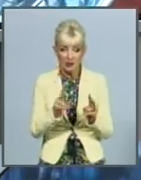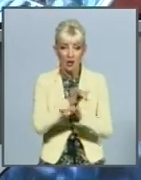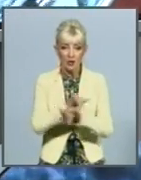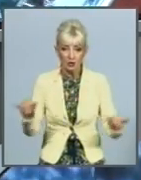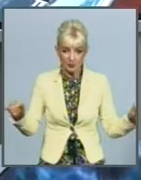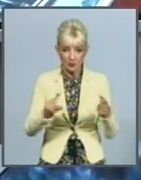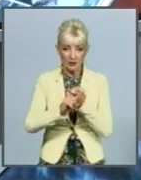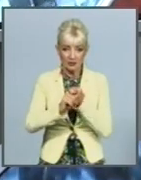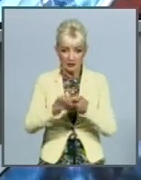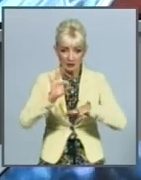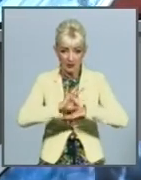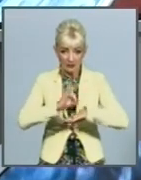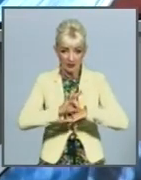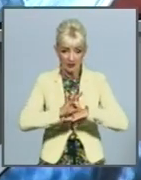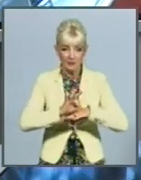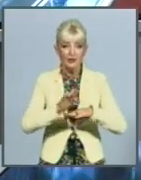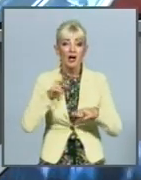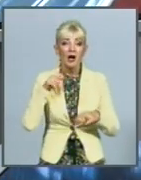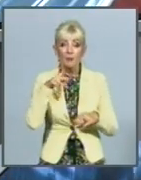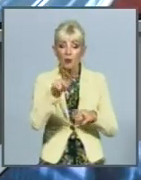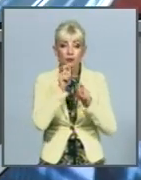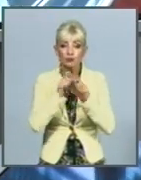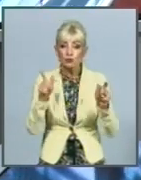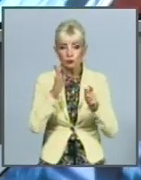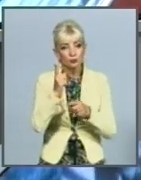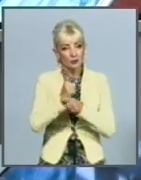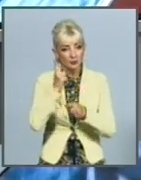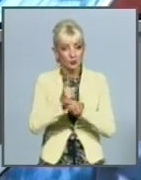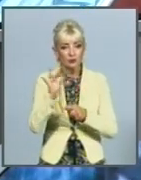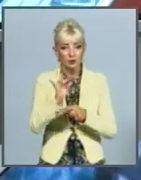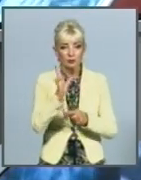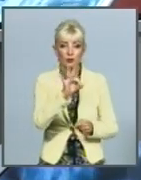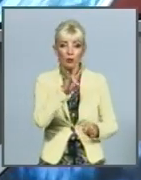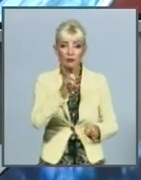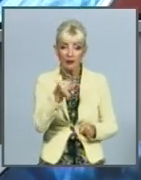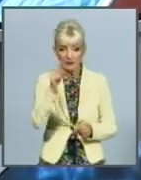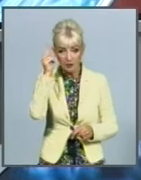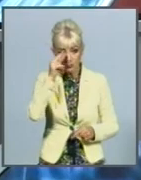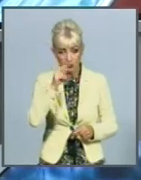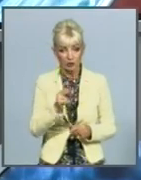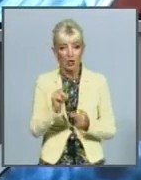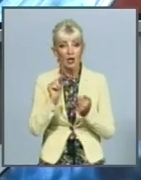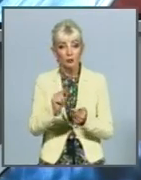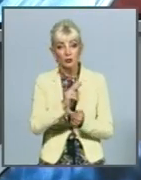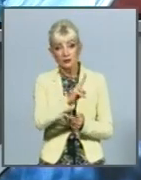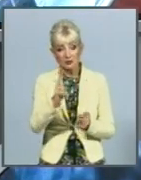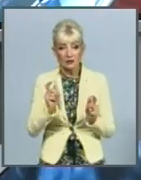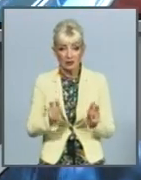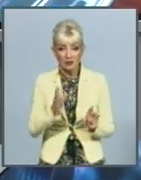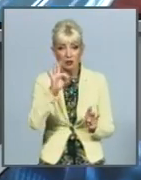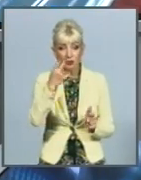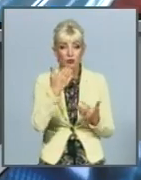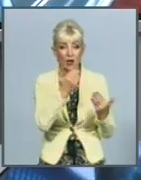розповсюдження коронавірусної хвороби, похід до школи буде заборонений і діятиме дистанційне навчання, проти якого, щоправда, згідно